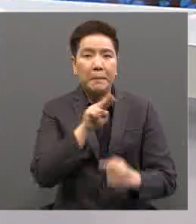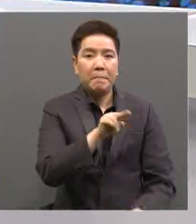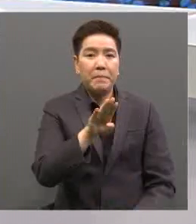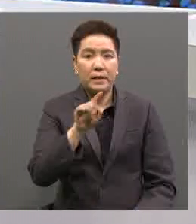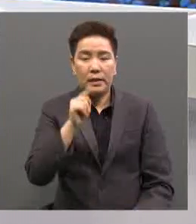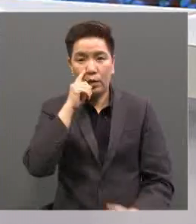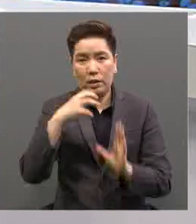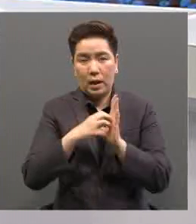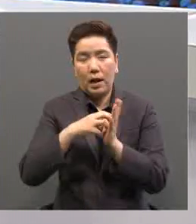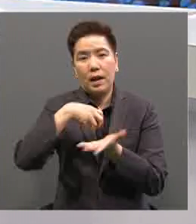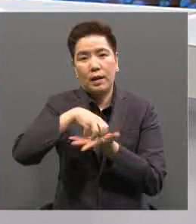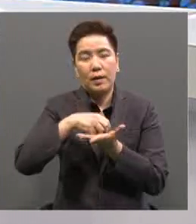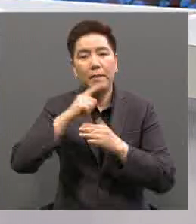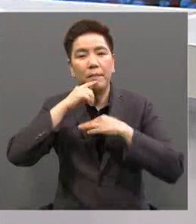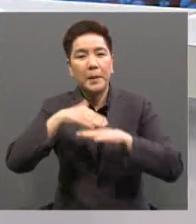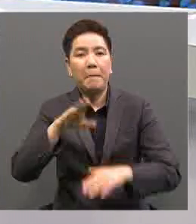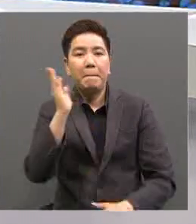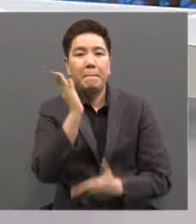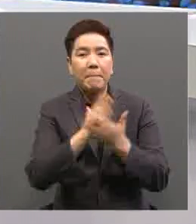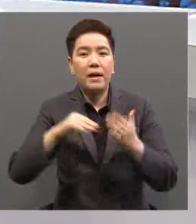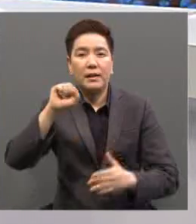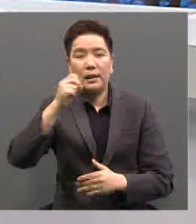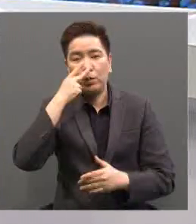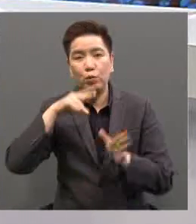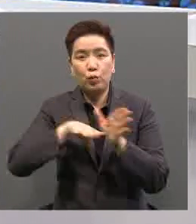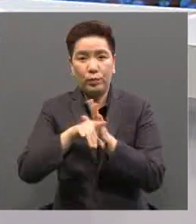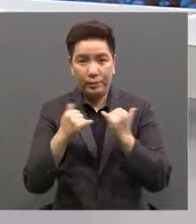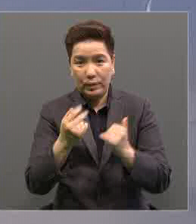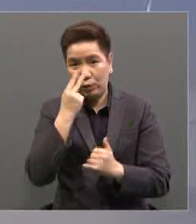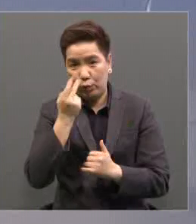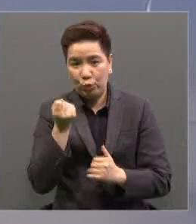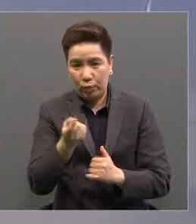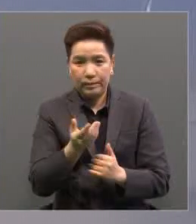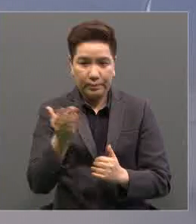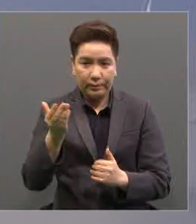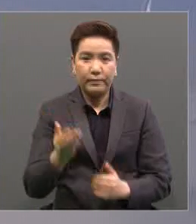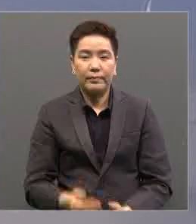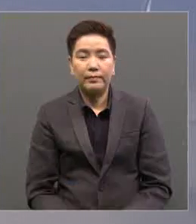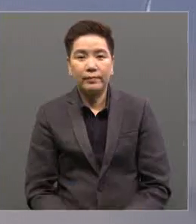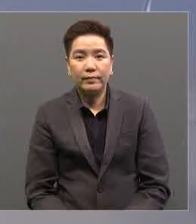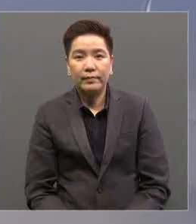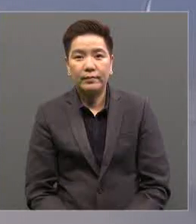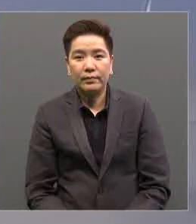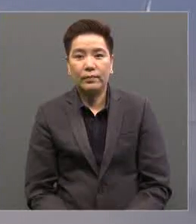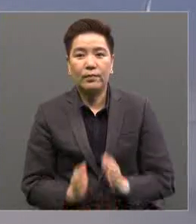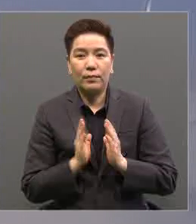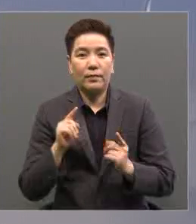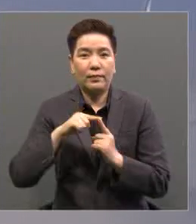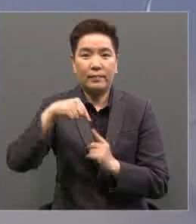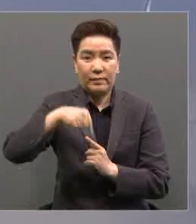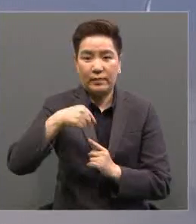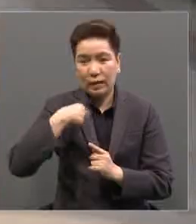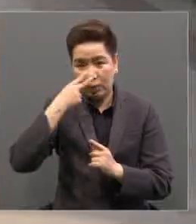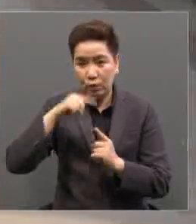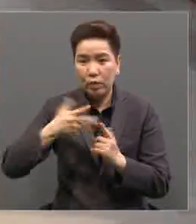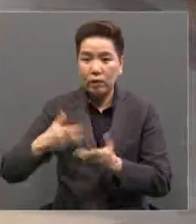างรายงานมาจากริมหาดบางแสนจังหวัดชลบุรีให้ดูบรรยากาศสดๆเลยค่ะเชิญค่ะ ขอบคุณครับมาติดตามบรรย